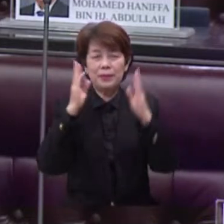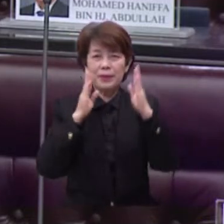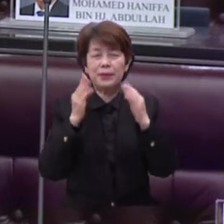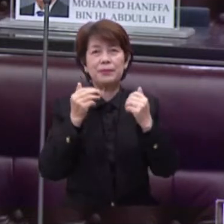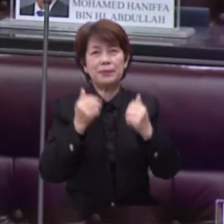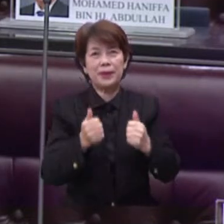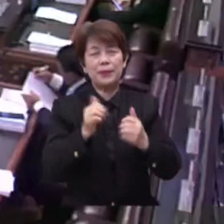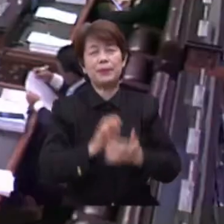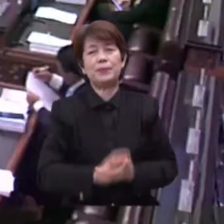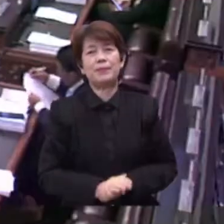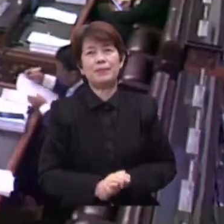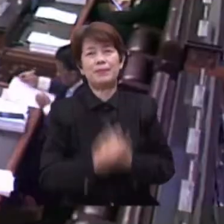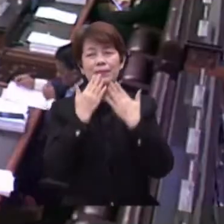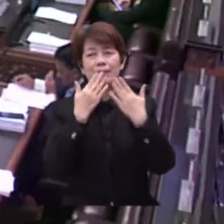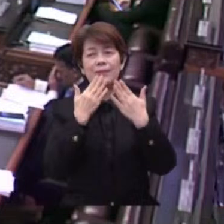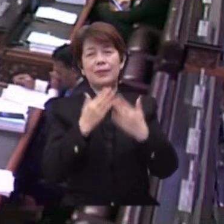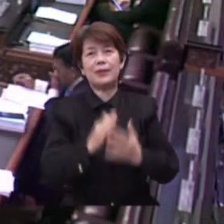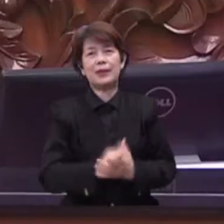terima kasih